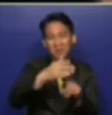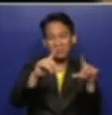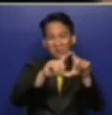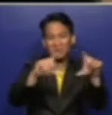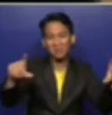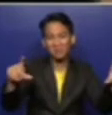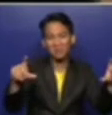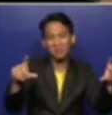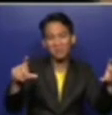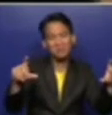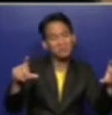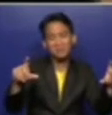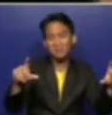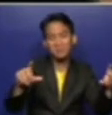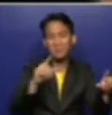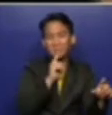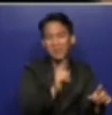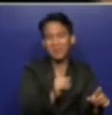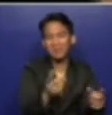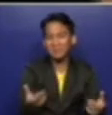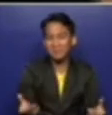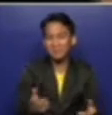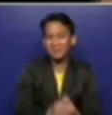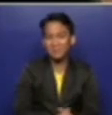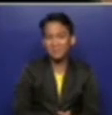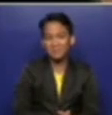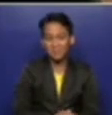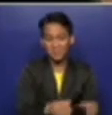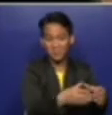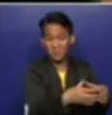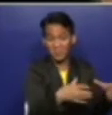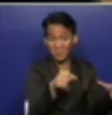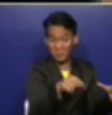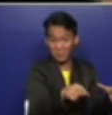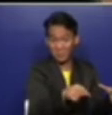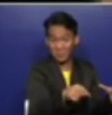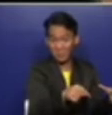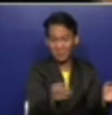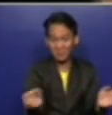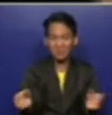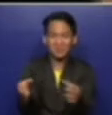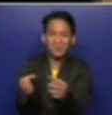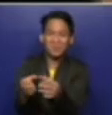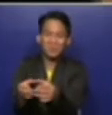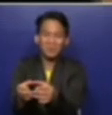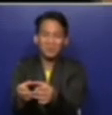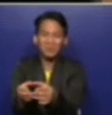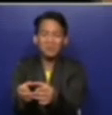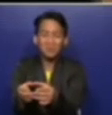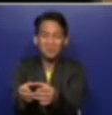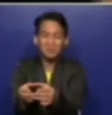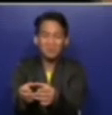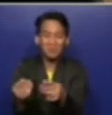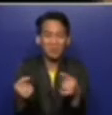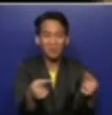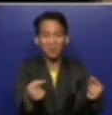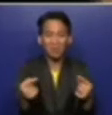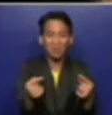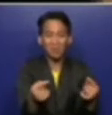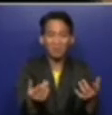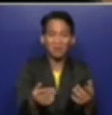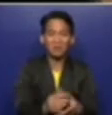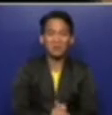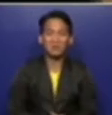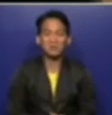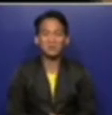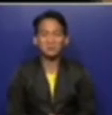มีการไปจัดเวทีย่อยๆข้างๆเวทีใหญ่เขาแล้วเนื้อหาเป้าหมายก็แตกต่างไปจากที่เขาเรียกร้